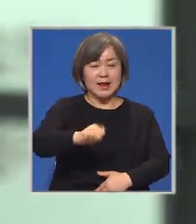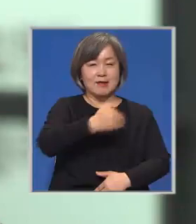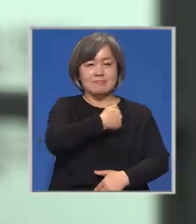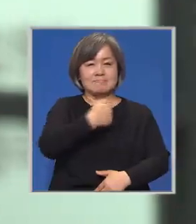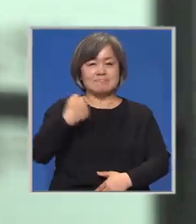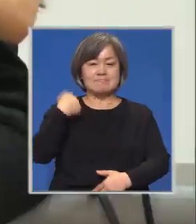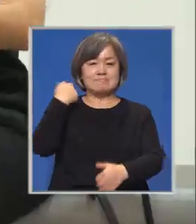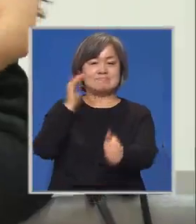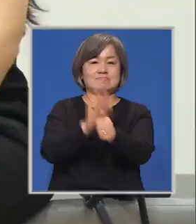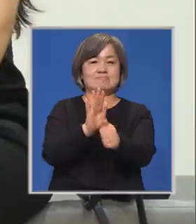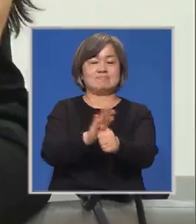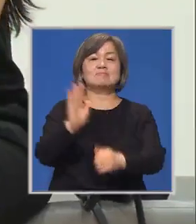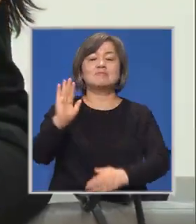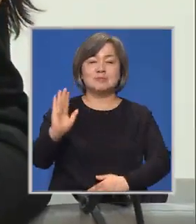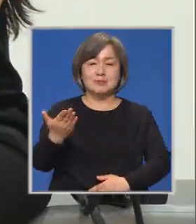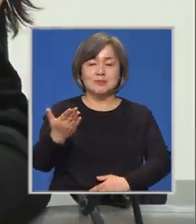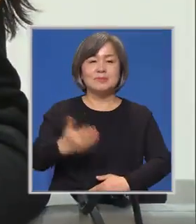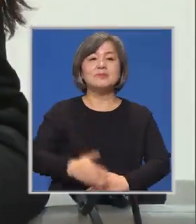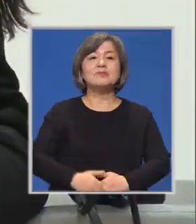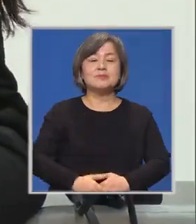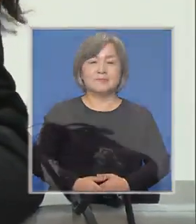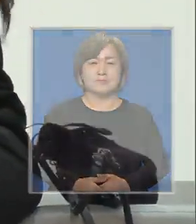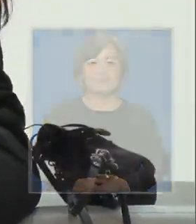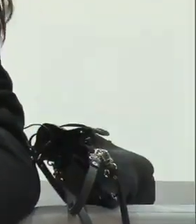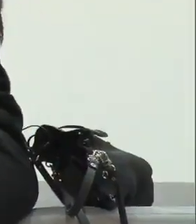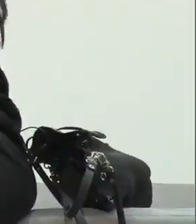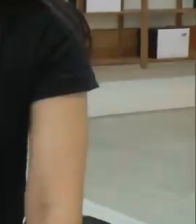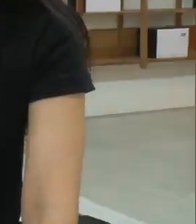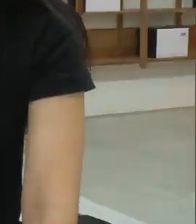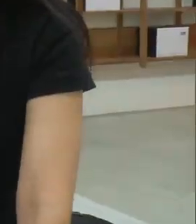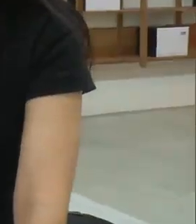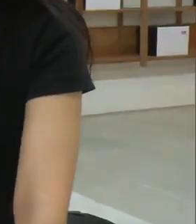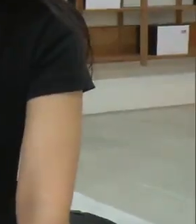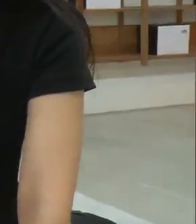딸의 든든한 응원군이 되었죠.